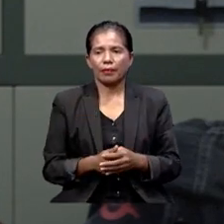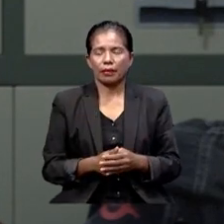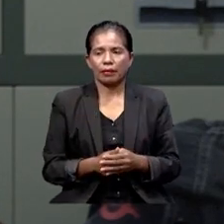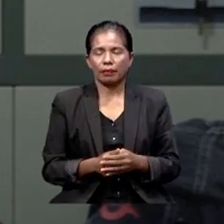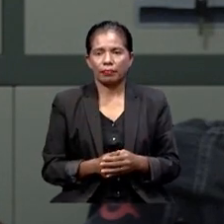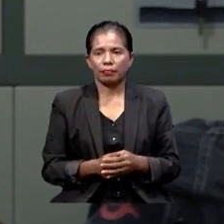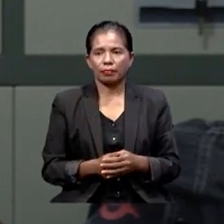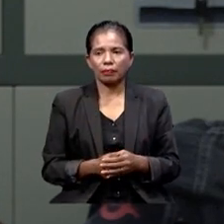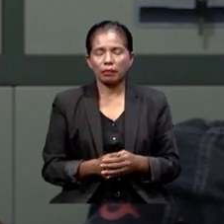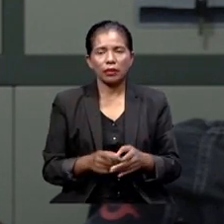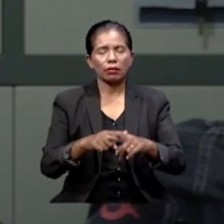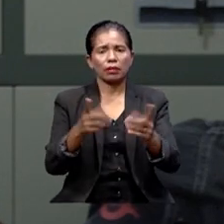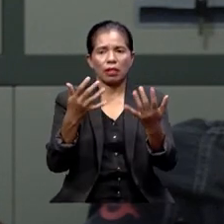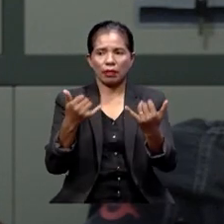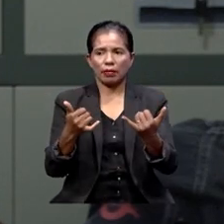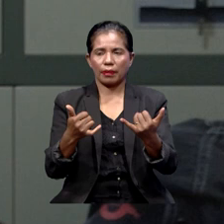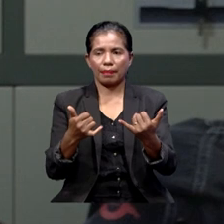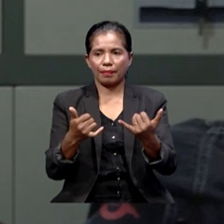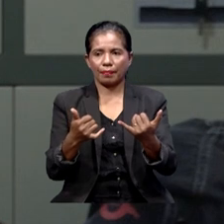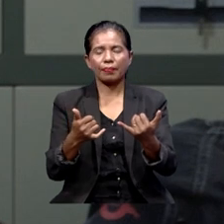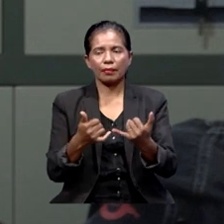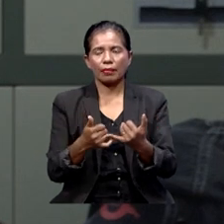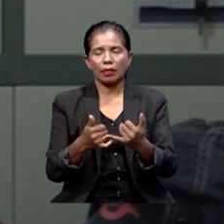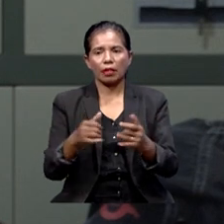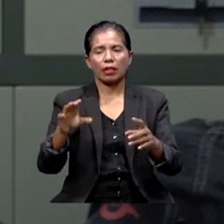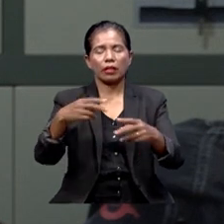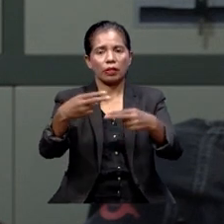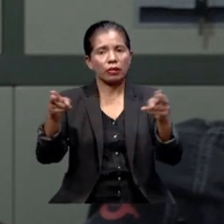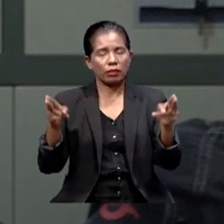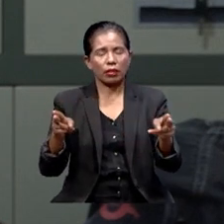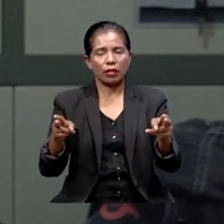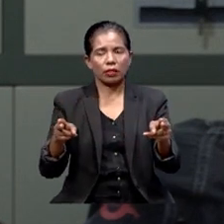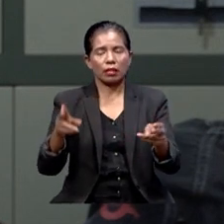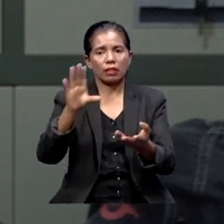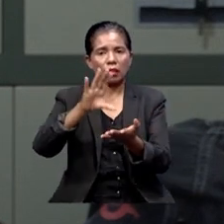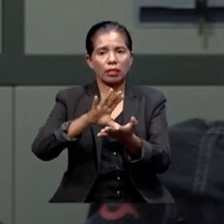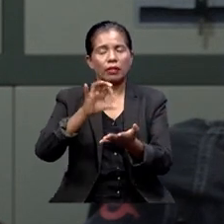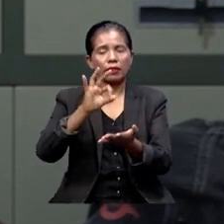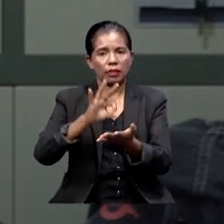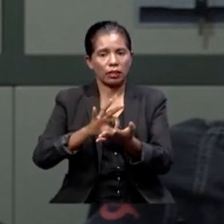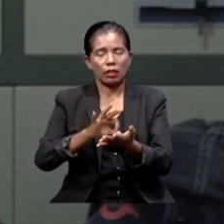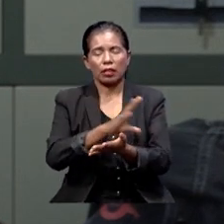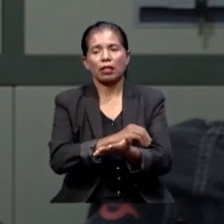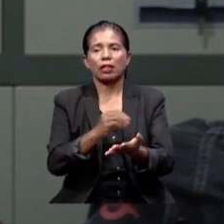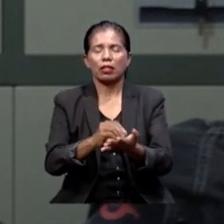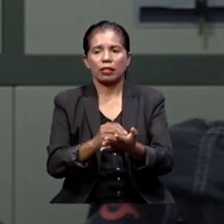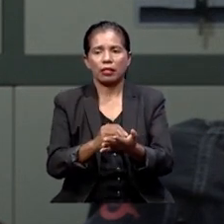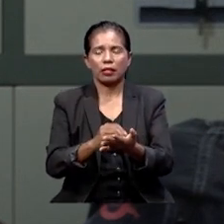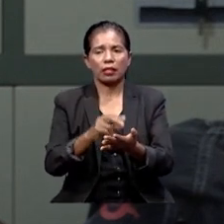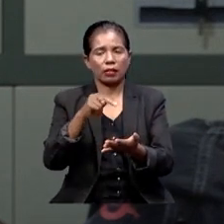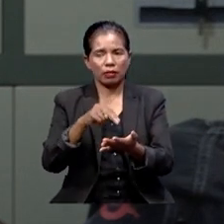minus. Mebe agora daun sala kansan ciencia fisika naturais, ho